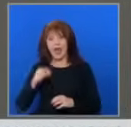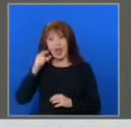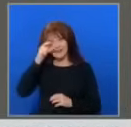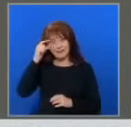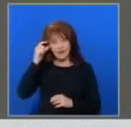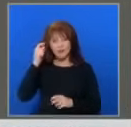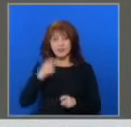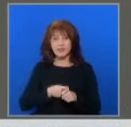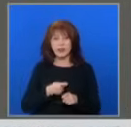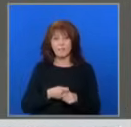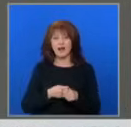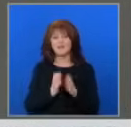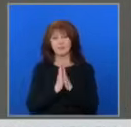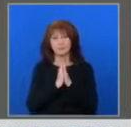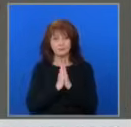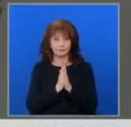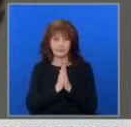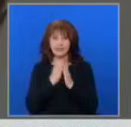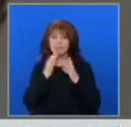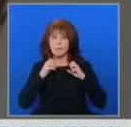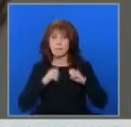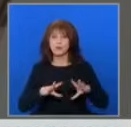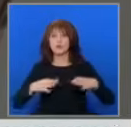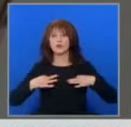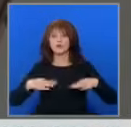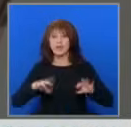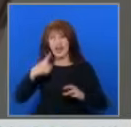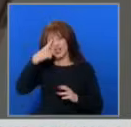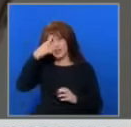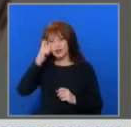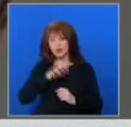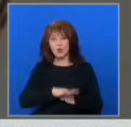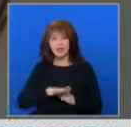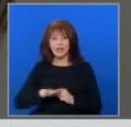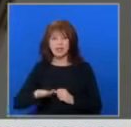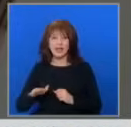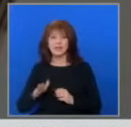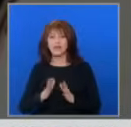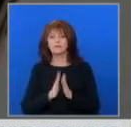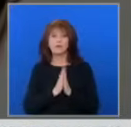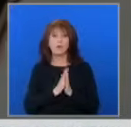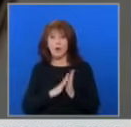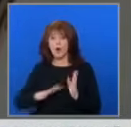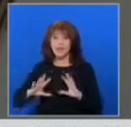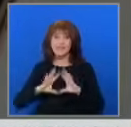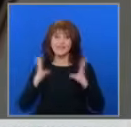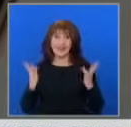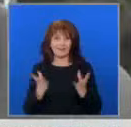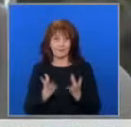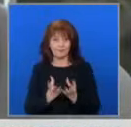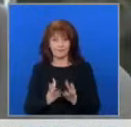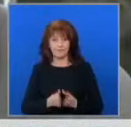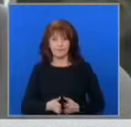проведе демонстрация с призив за пускането им на свобода, а чичето на децата се обърна към целия свят с думите.